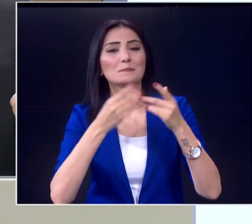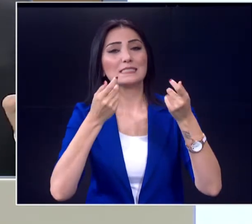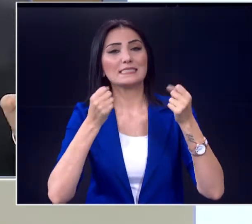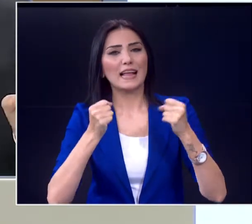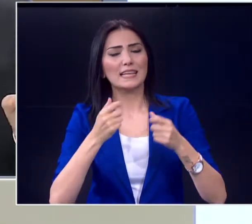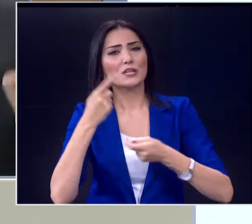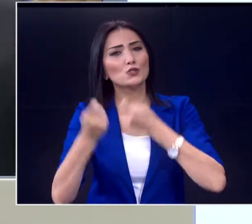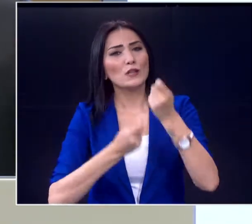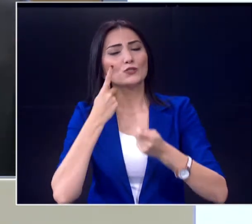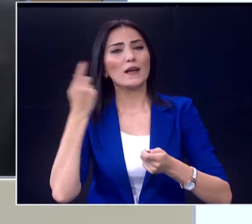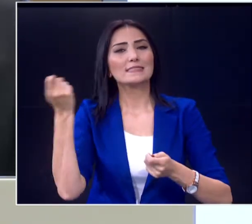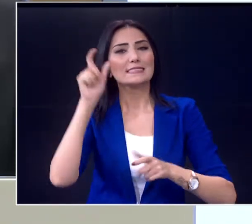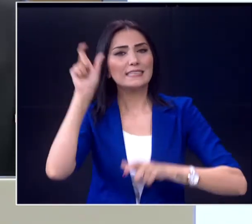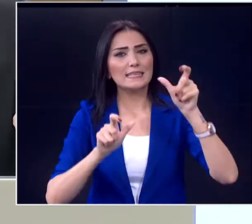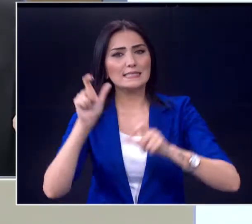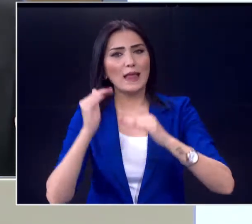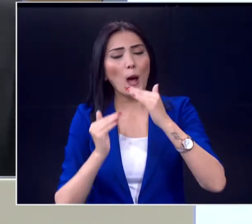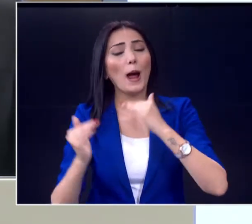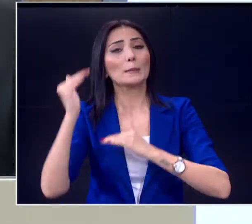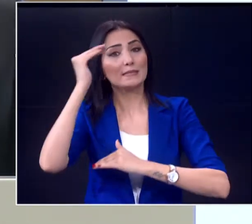sayısını arttırdığında